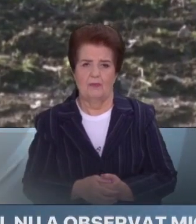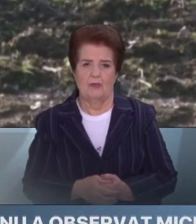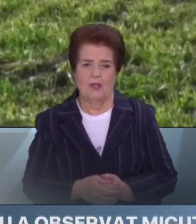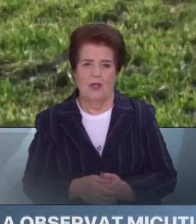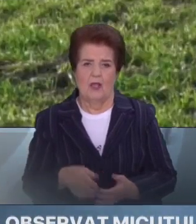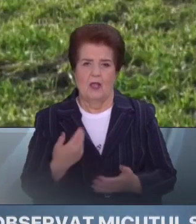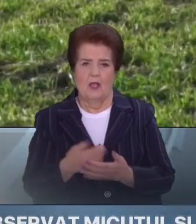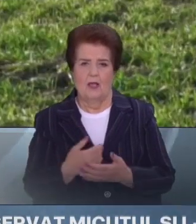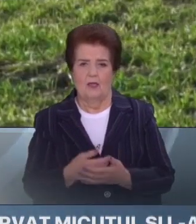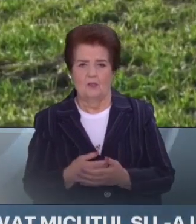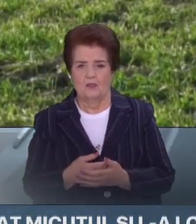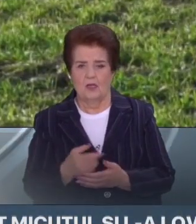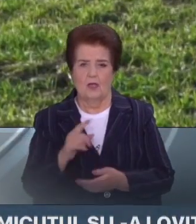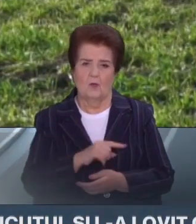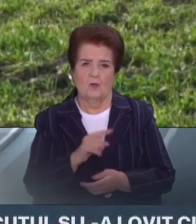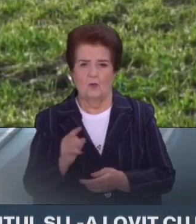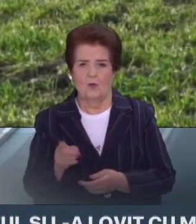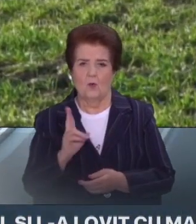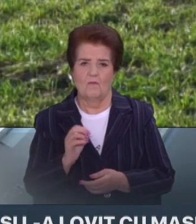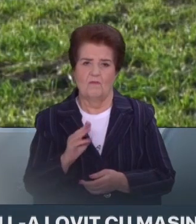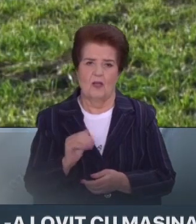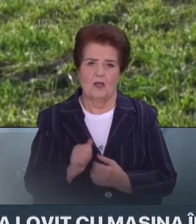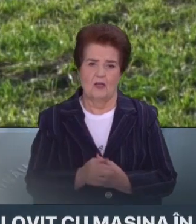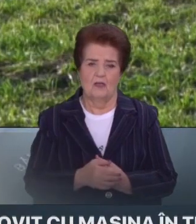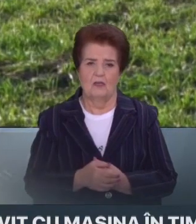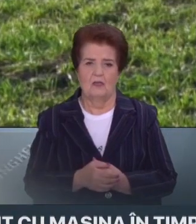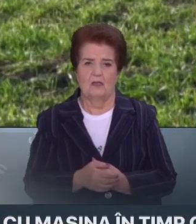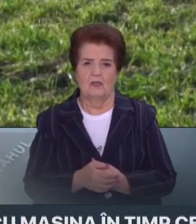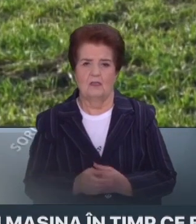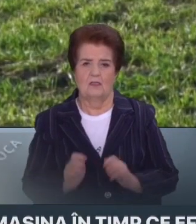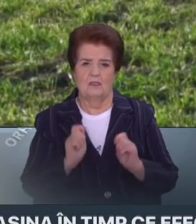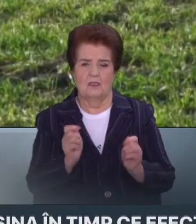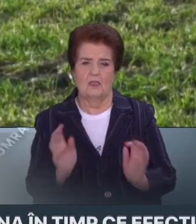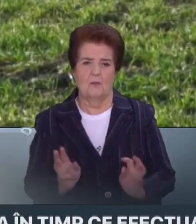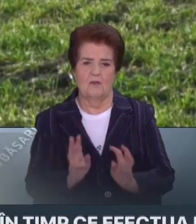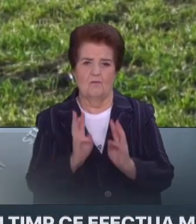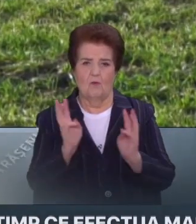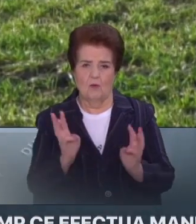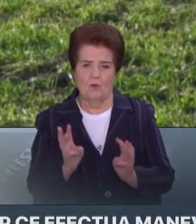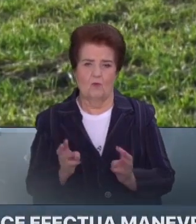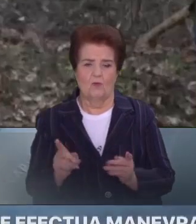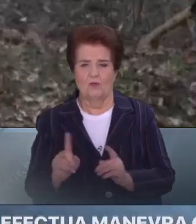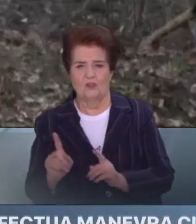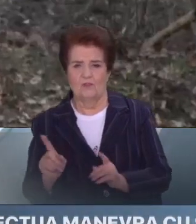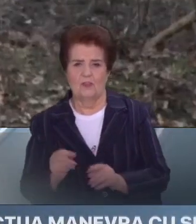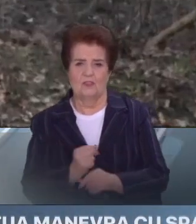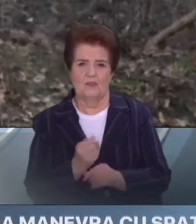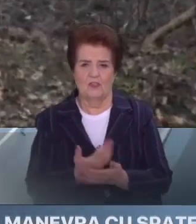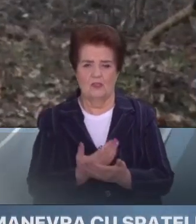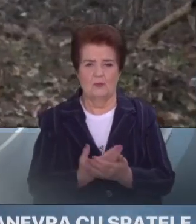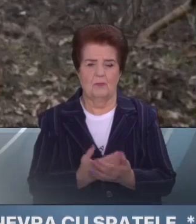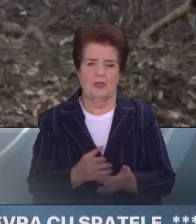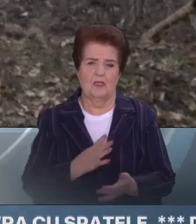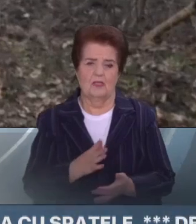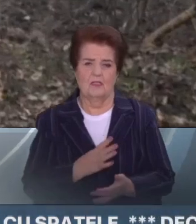așa pici cu alea să putem cumva să dăm foc la resturi vegetale, să protejăm cu